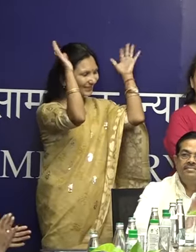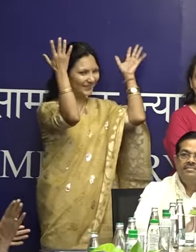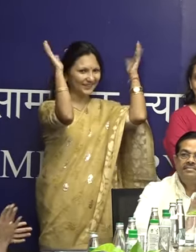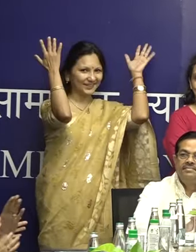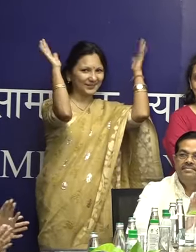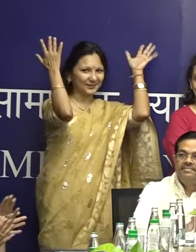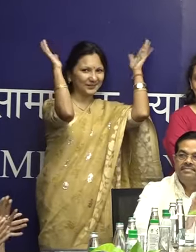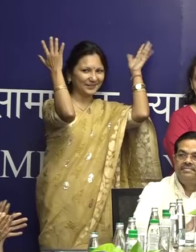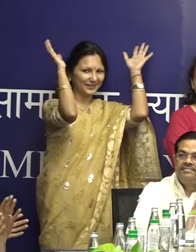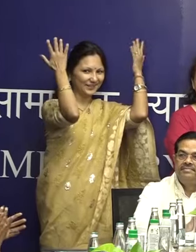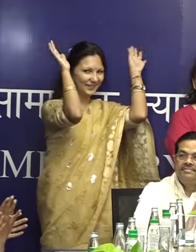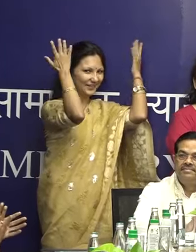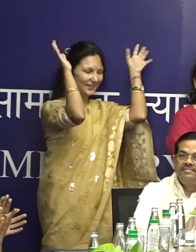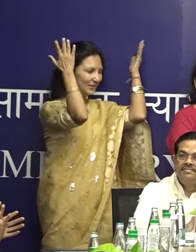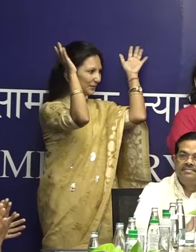है।